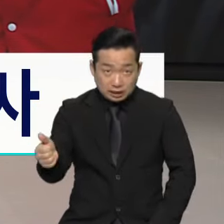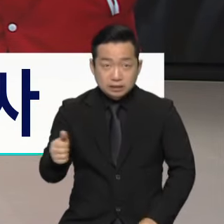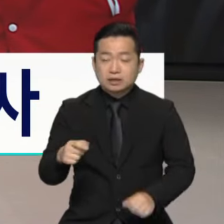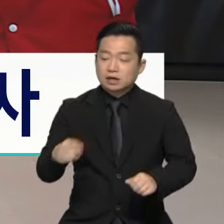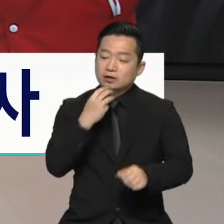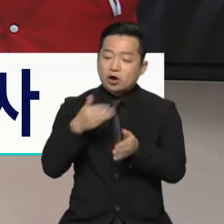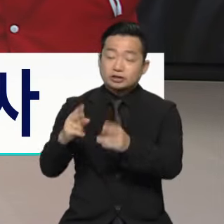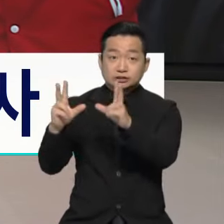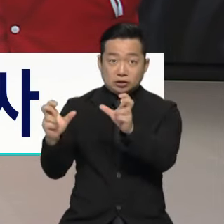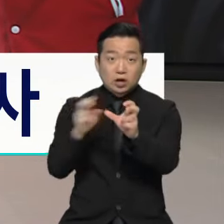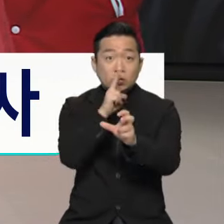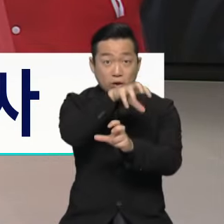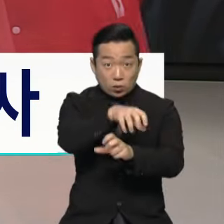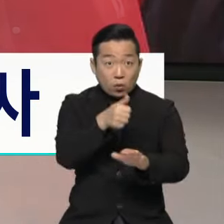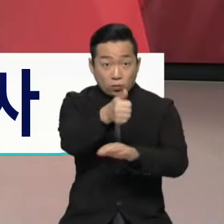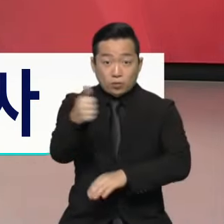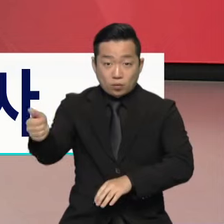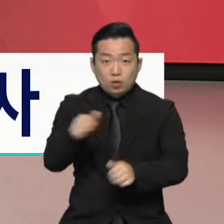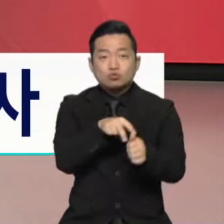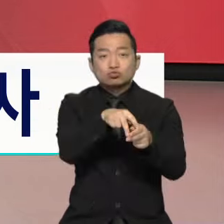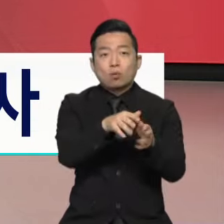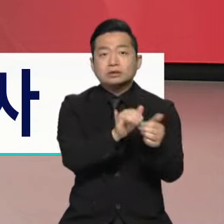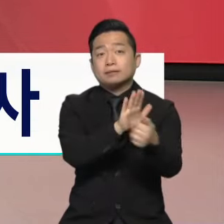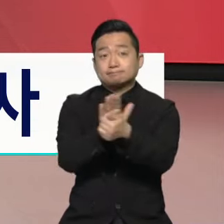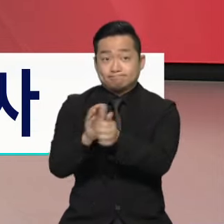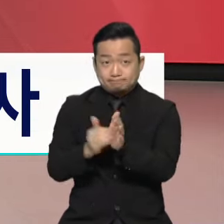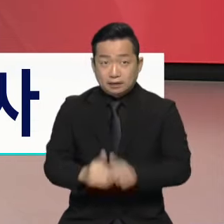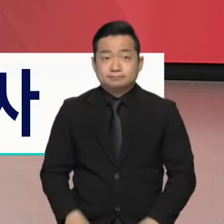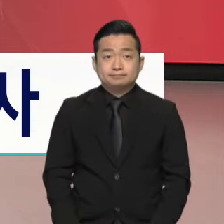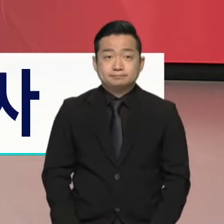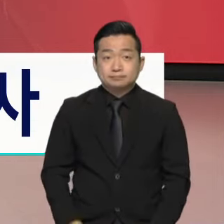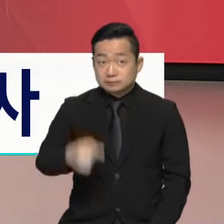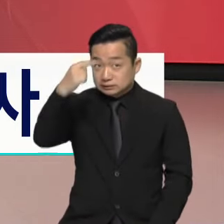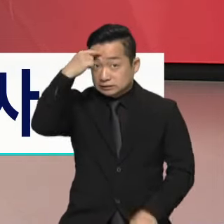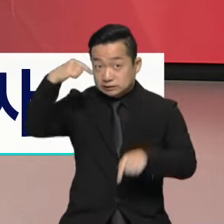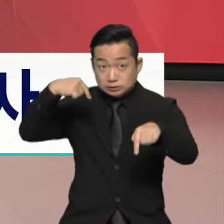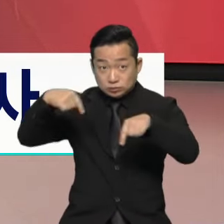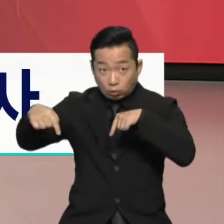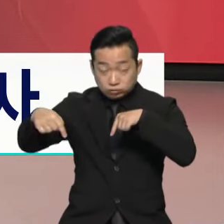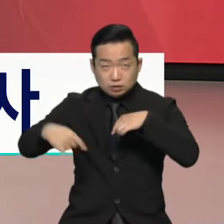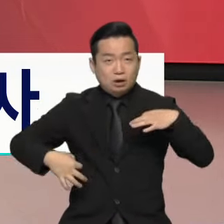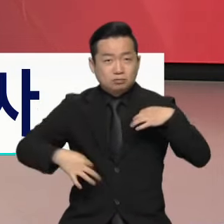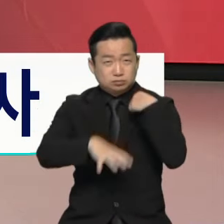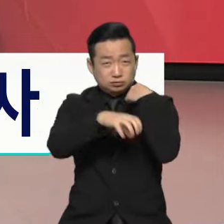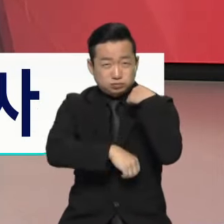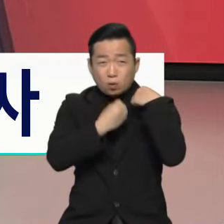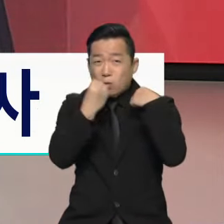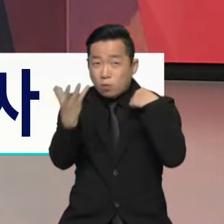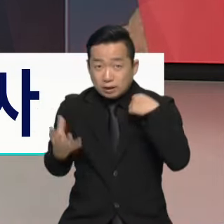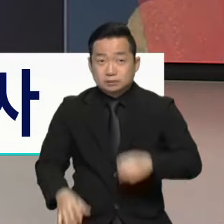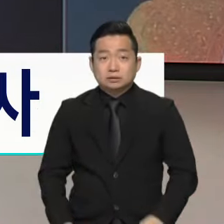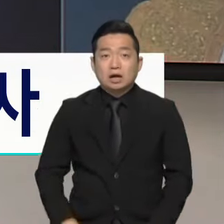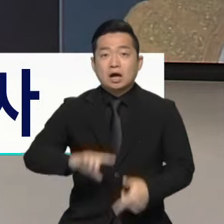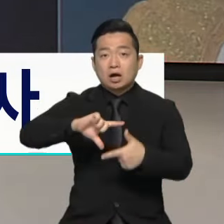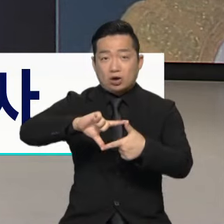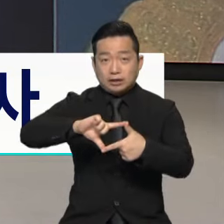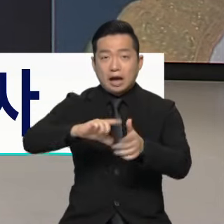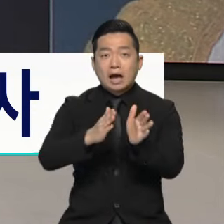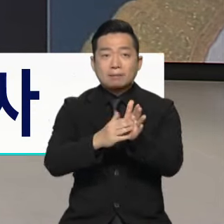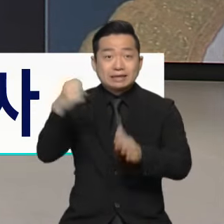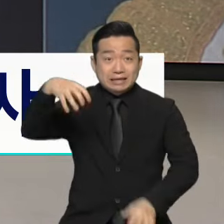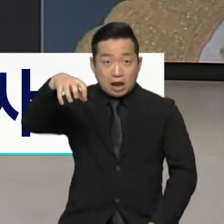경기 성남과 용인을 찾아 후보자 지원에 나섰습니다. 이런 가운데 당 지도부는 뇌물수수 혐의로 고발된 경남 밀양